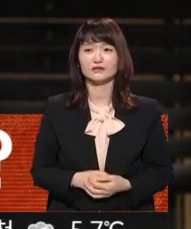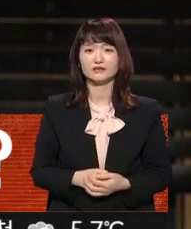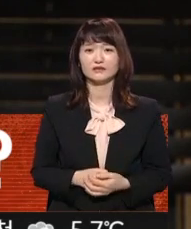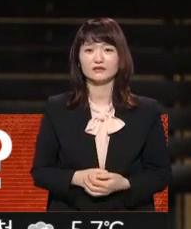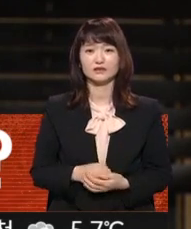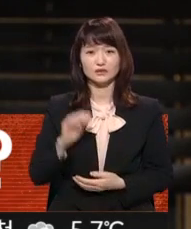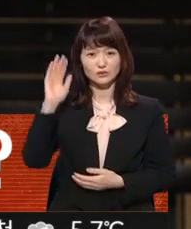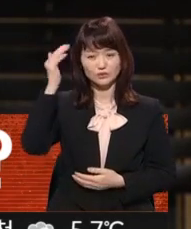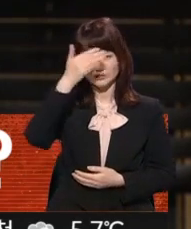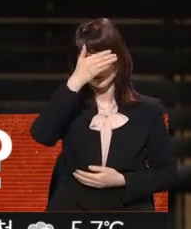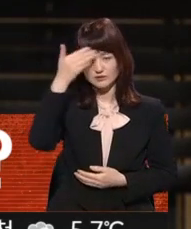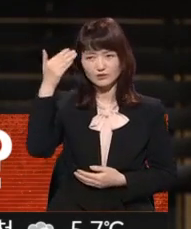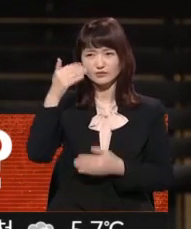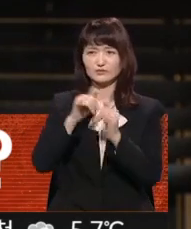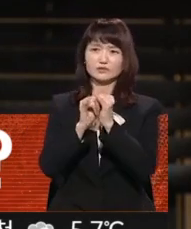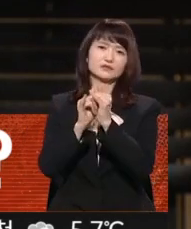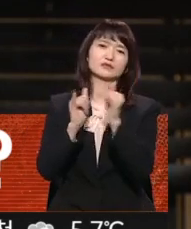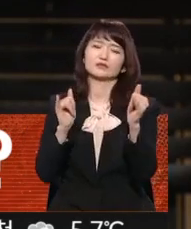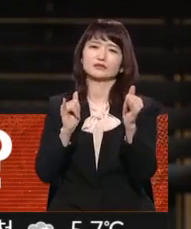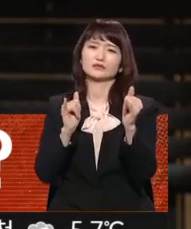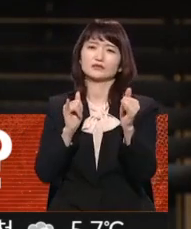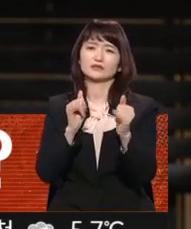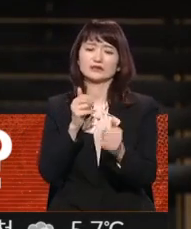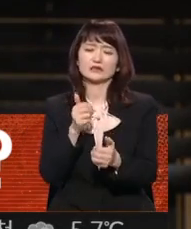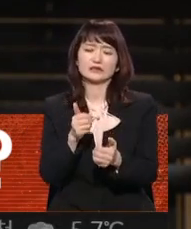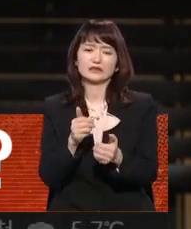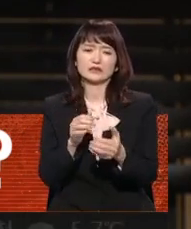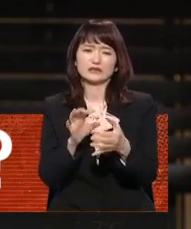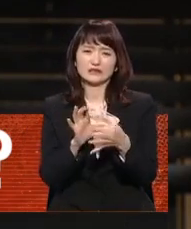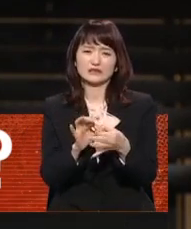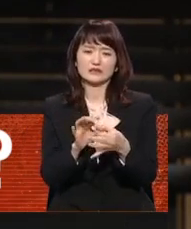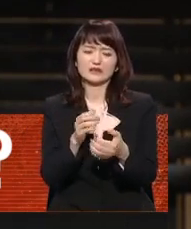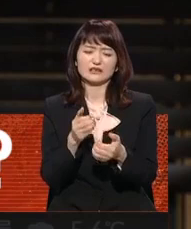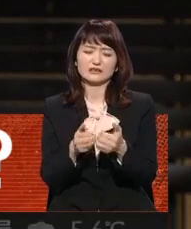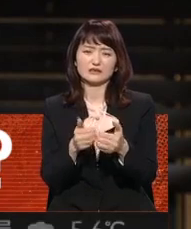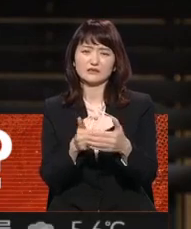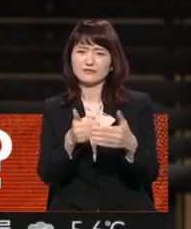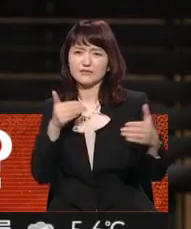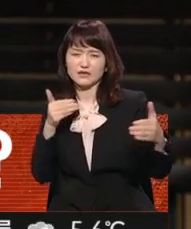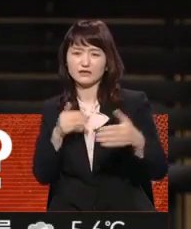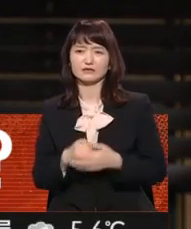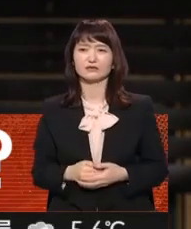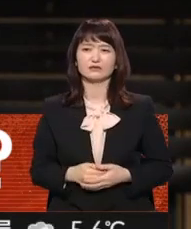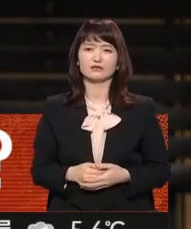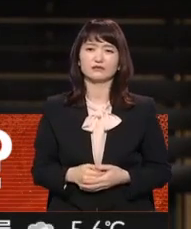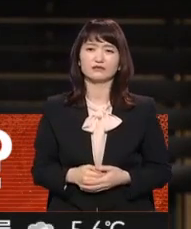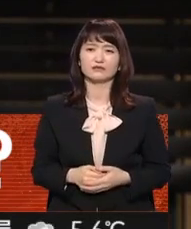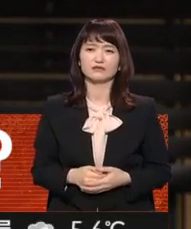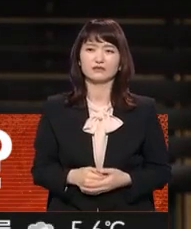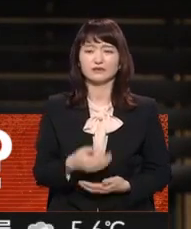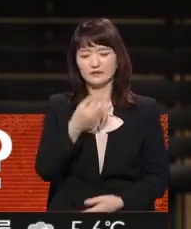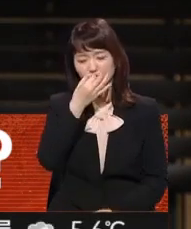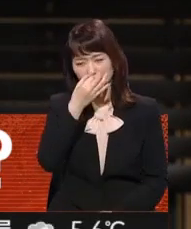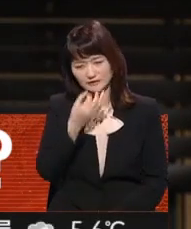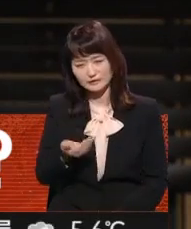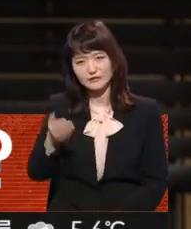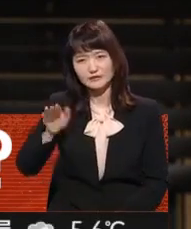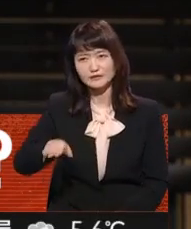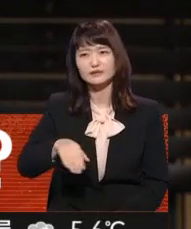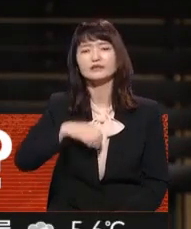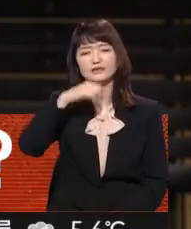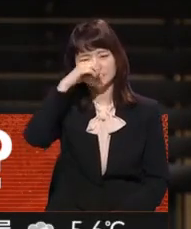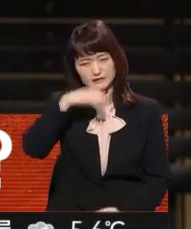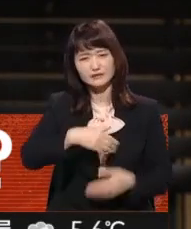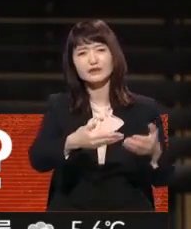젊은 친구들하고 거리가 너무 멀어지실 겁니다 도저히 대화도 안 통하고 세상과 격리가 되실 거예요 힘드실 테겠지만 그냥